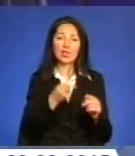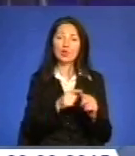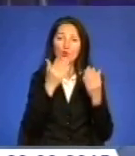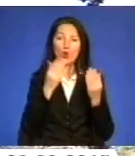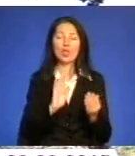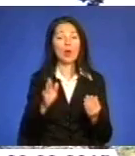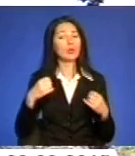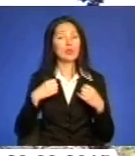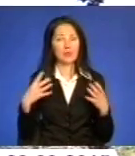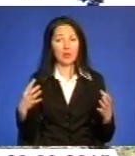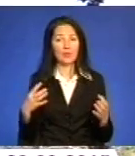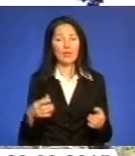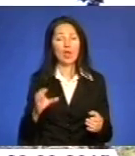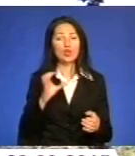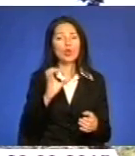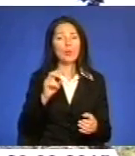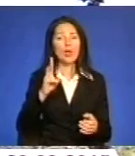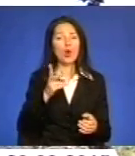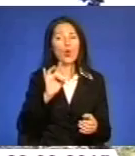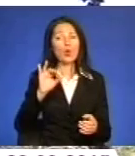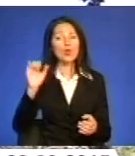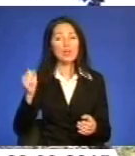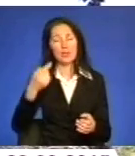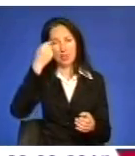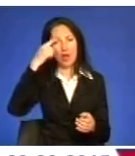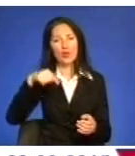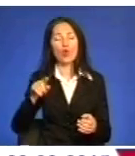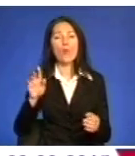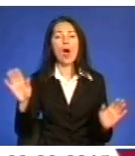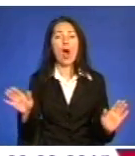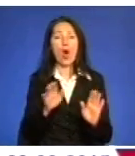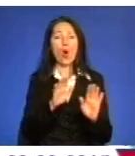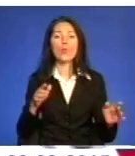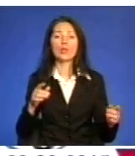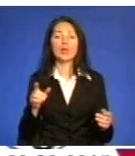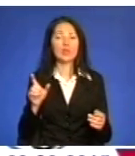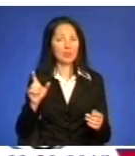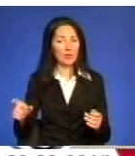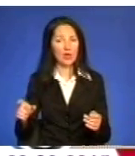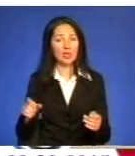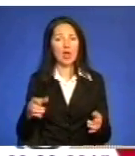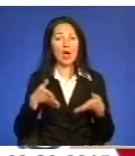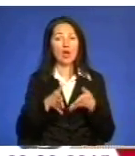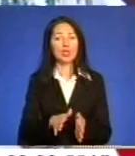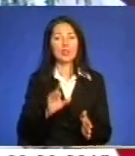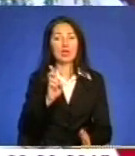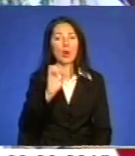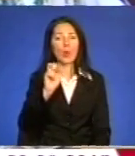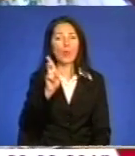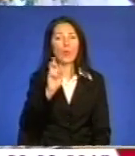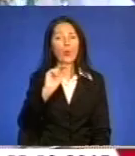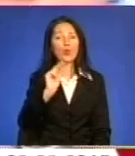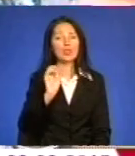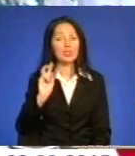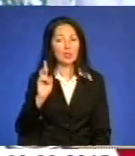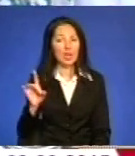далі. Соломія Крушельницька – відома оперна співачка, родом з Бучацького району. Вшанувати її прийшли жителі обласного